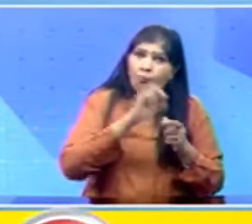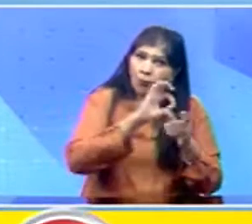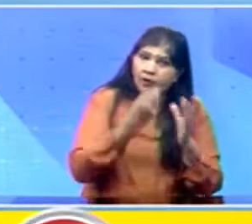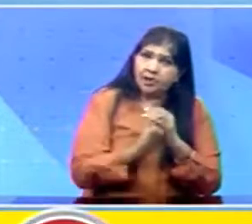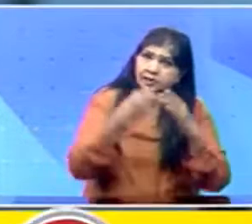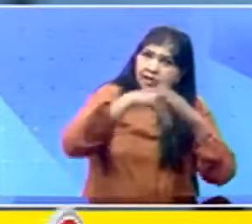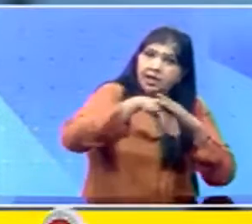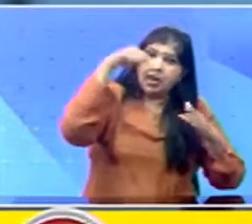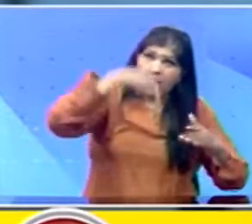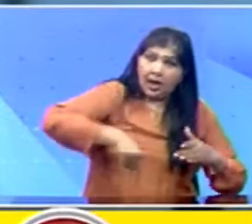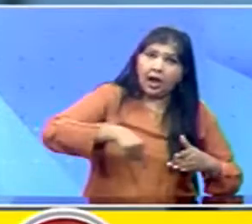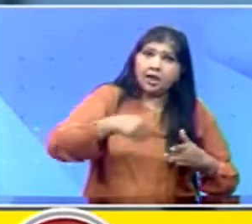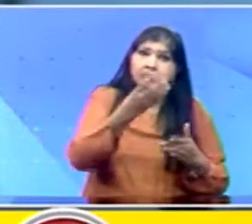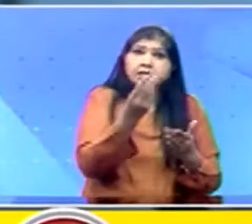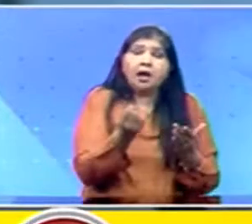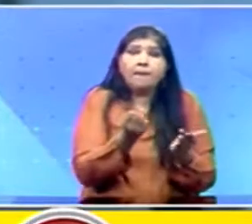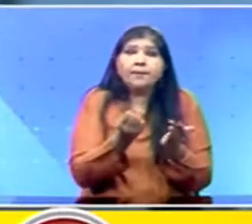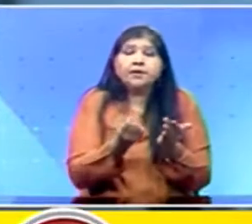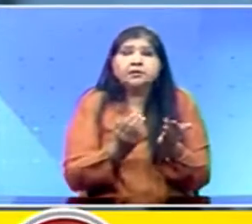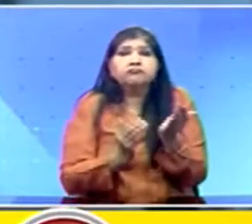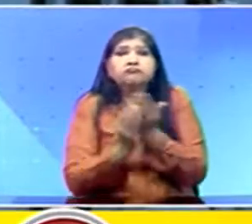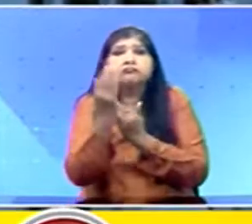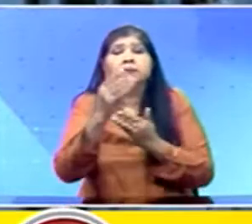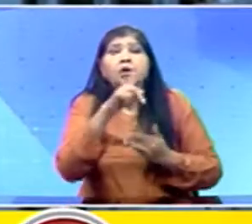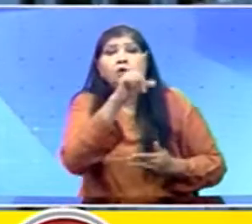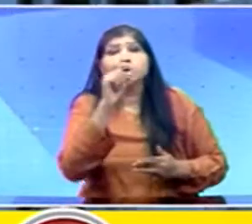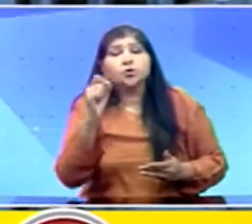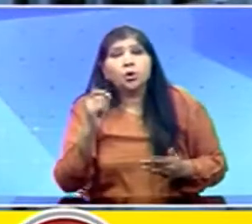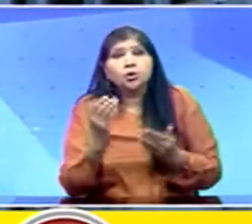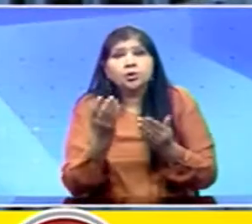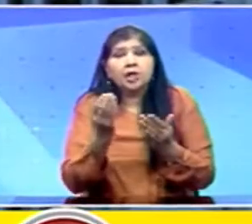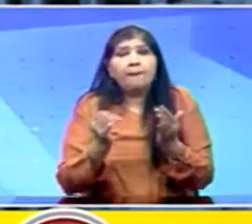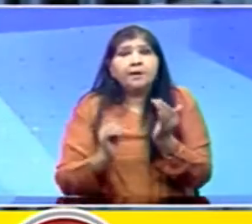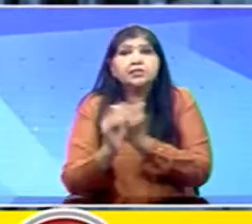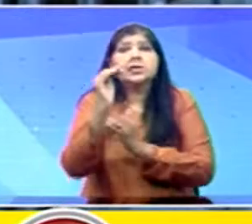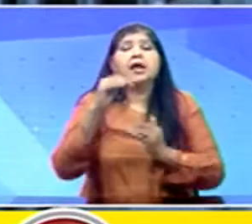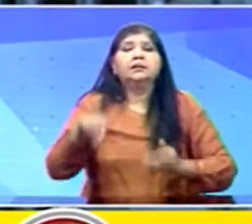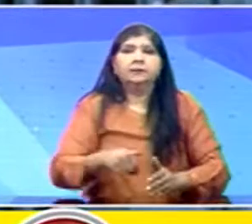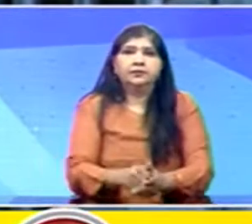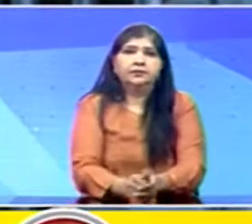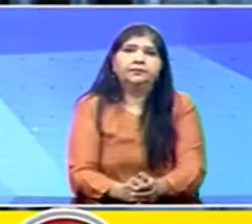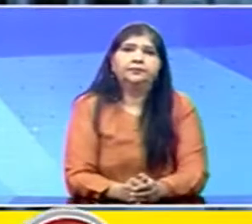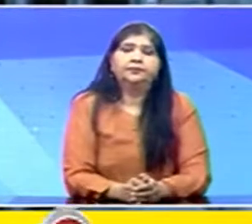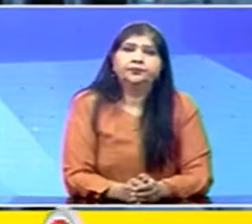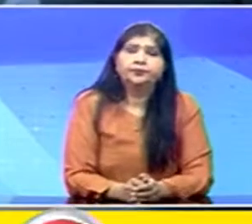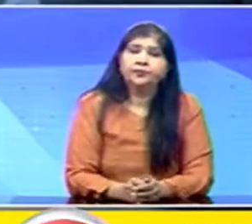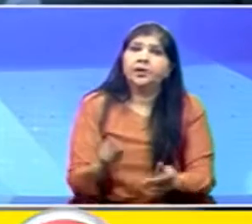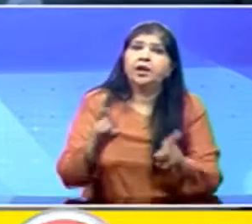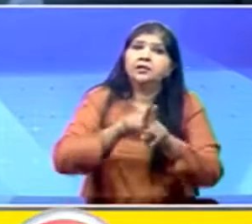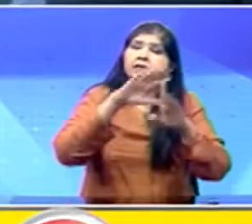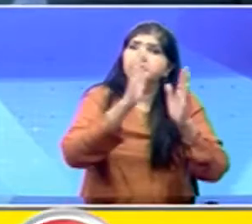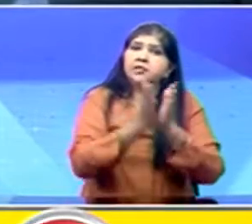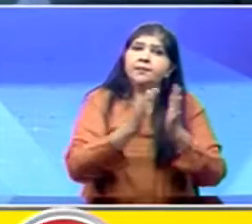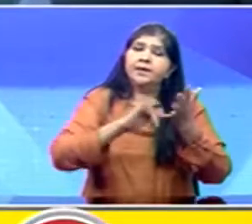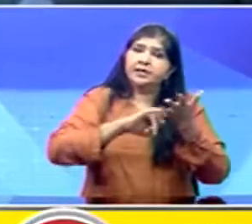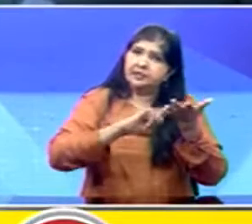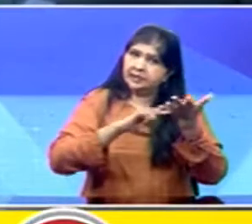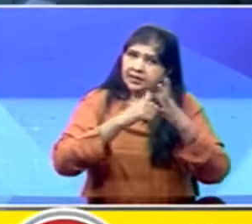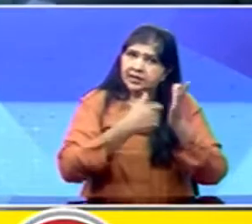इनकी संख्या सो से भी ज़्यादा है इस सभी स्टार्टप